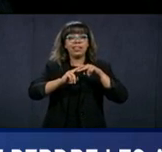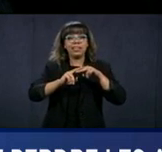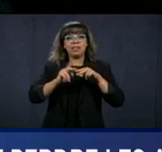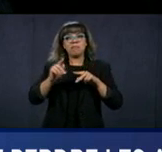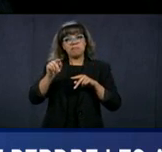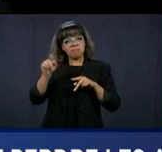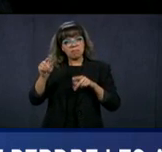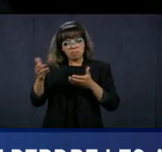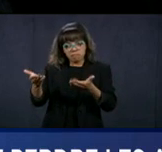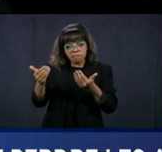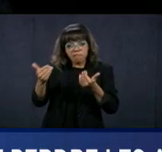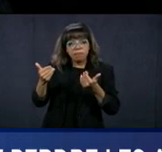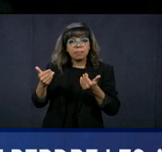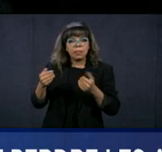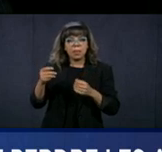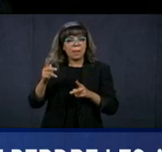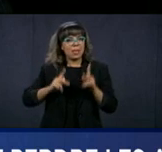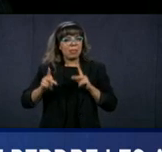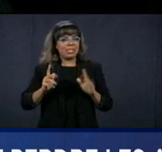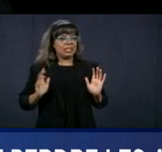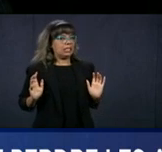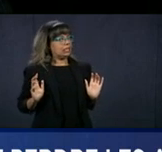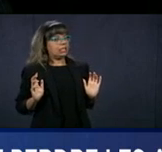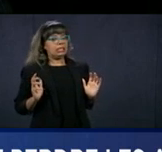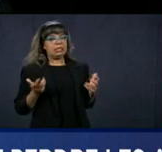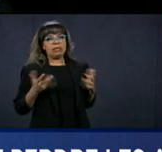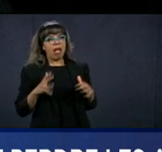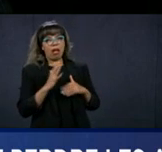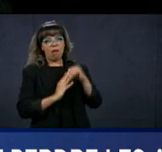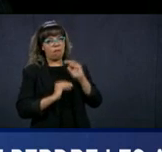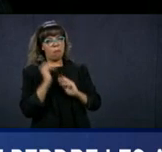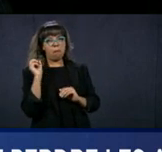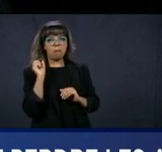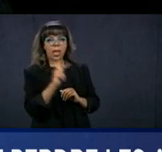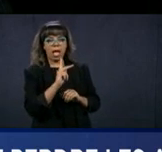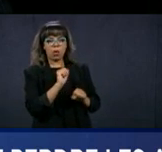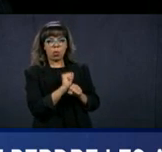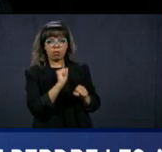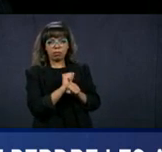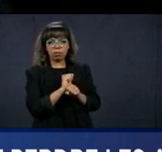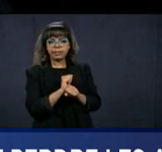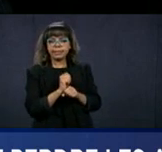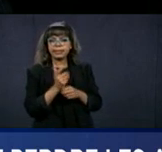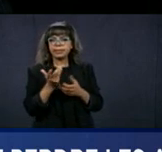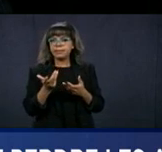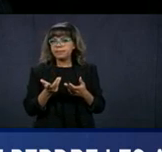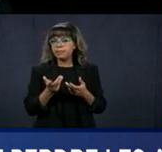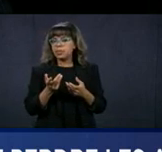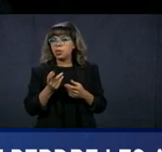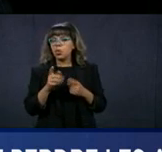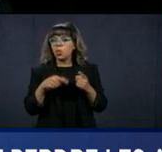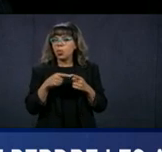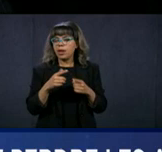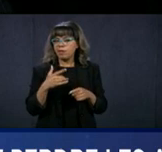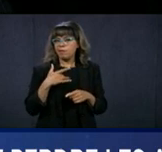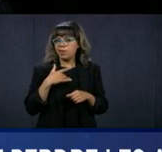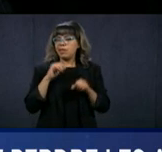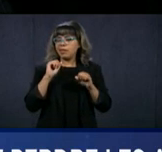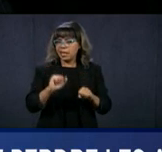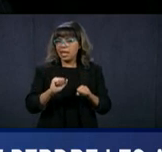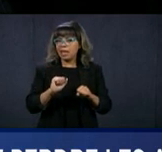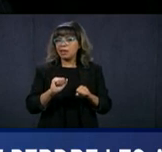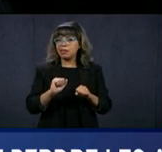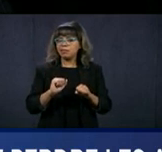salaires supplémentaires. Les gens ne veulent pas rester longtemps dans les CHSLD. Pensez-vous que ces besoins seront